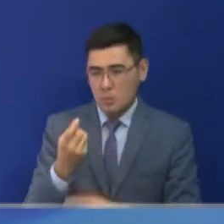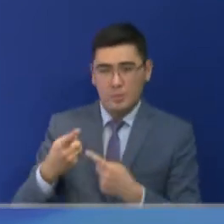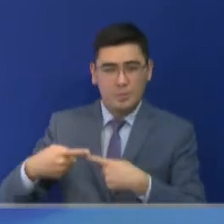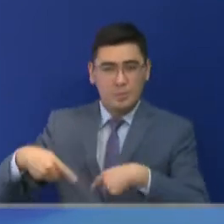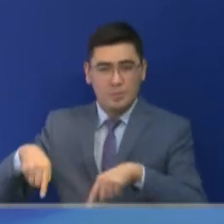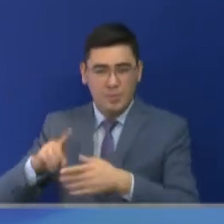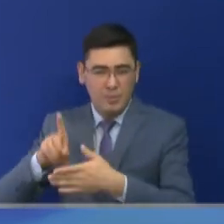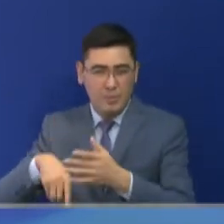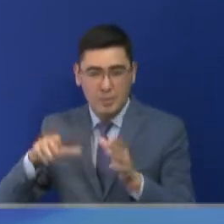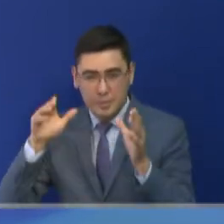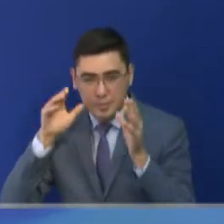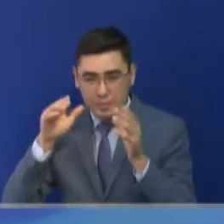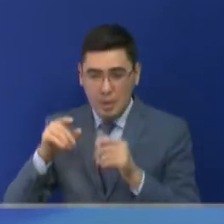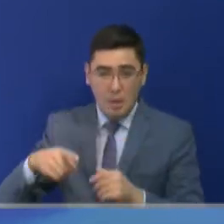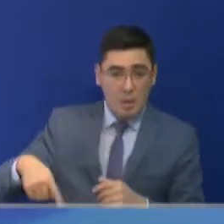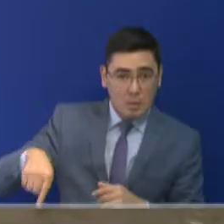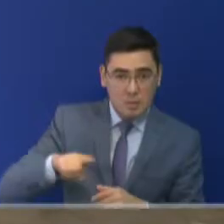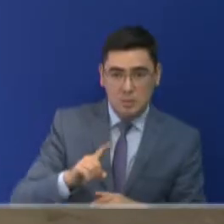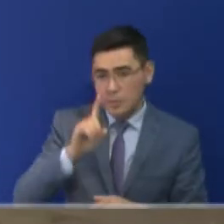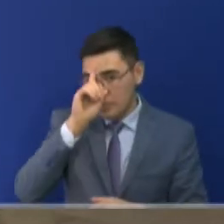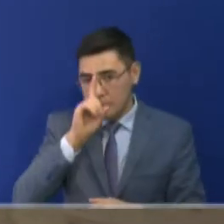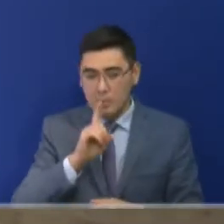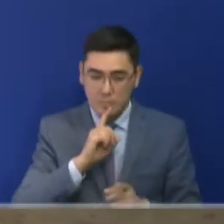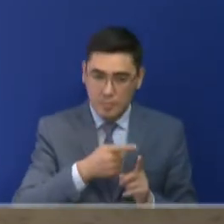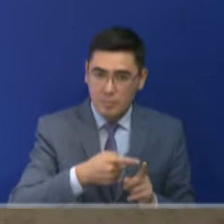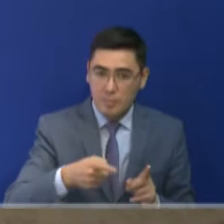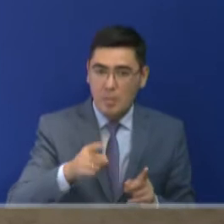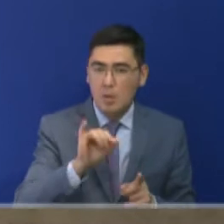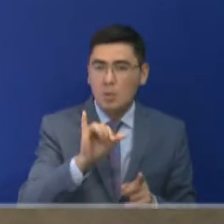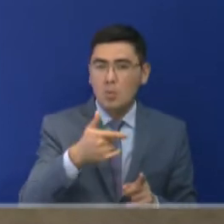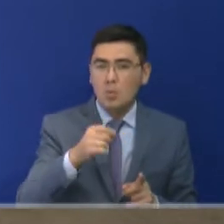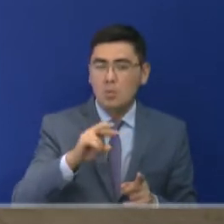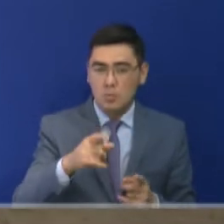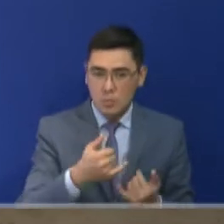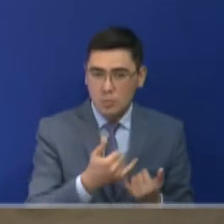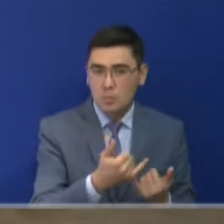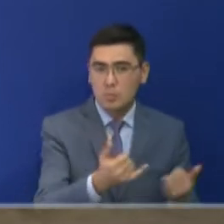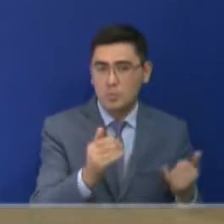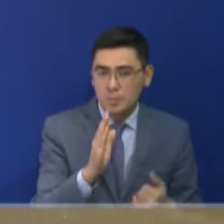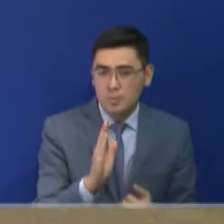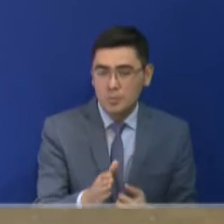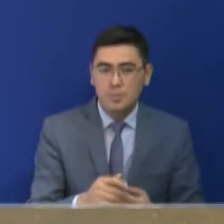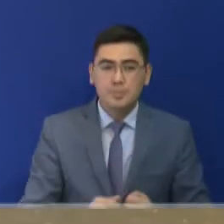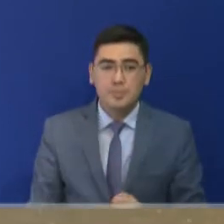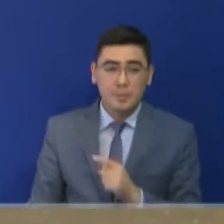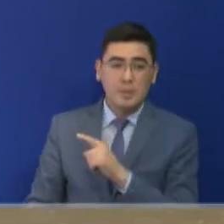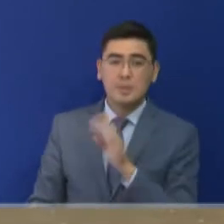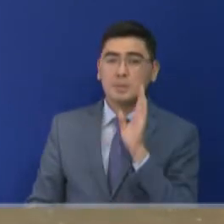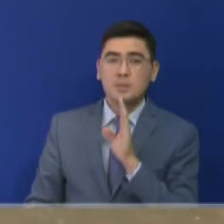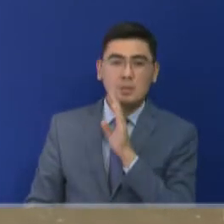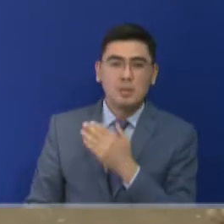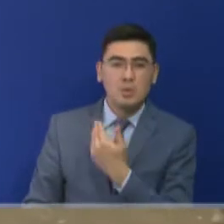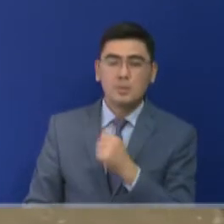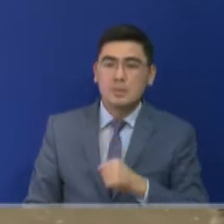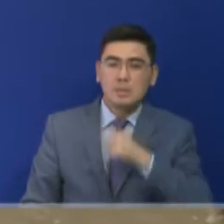нуждающимся, продлится в течение одного месяца. У жительницы города Нургуль Мейрмановой старший сын инвалид, поэтому